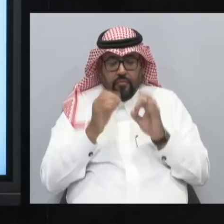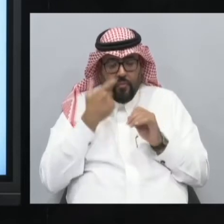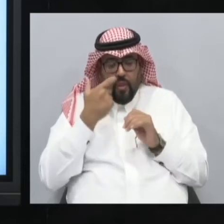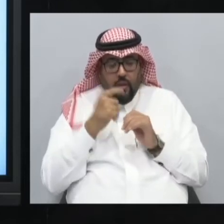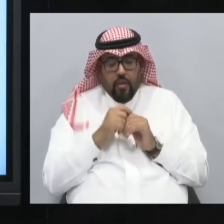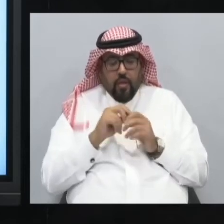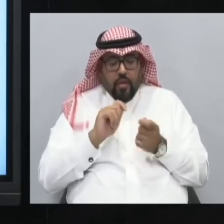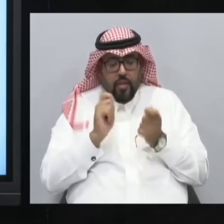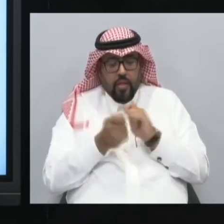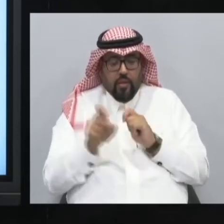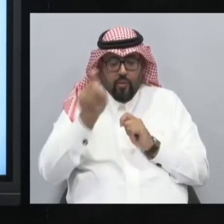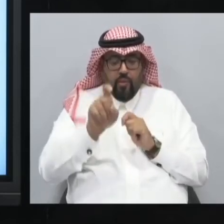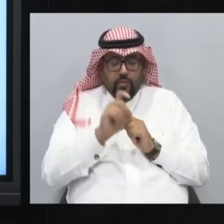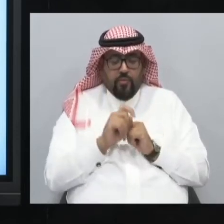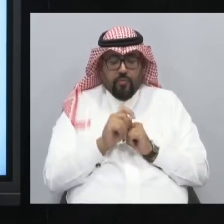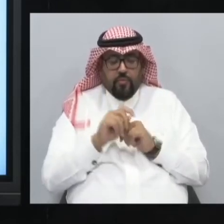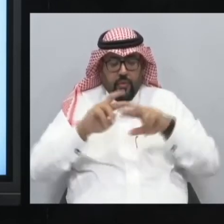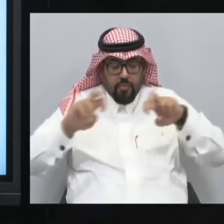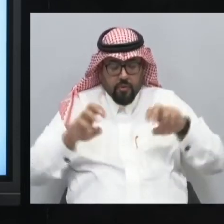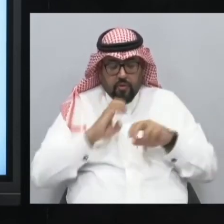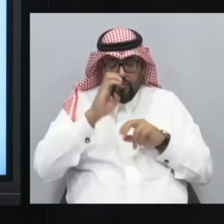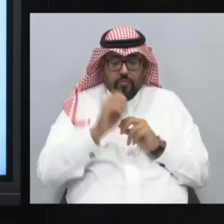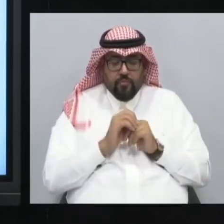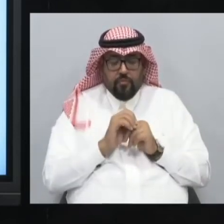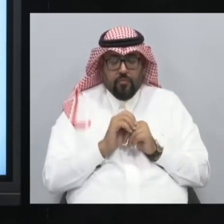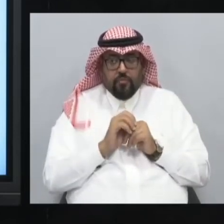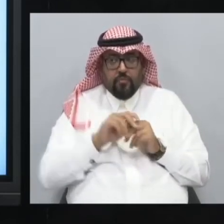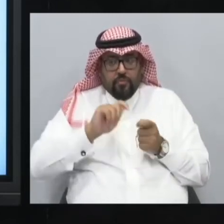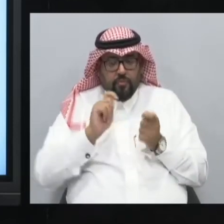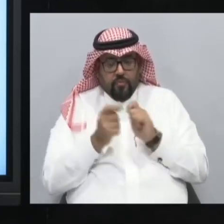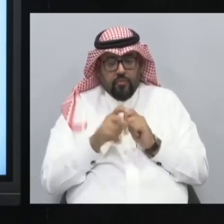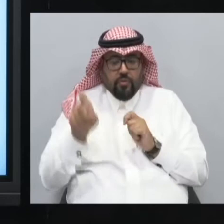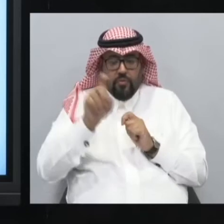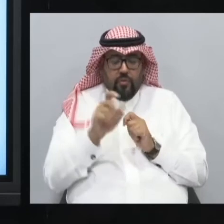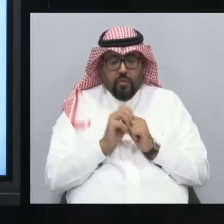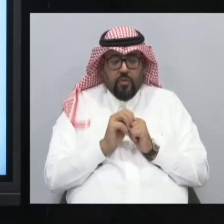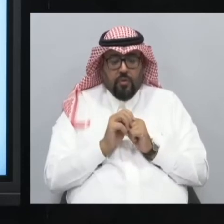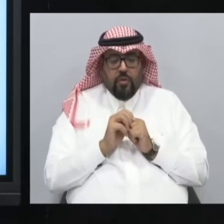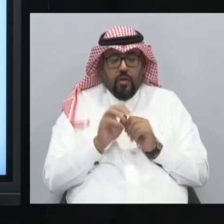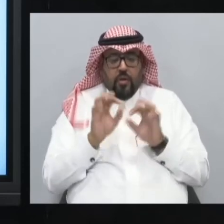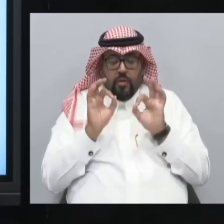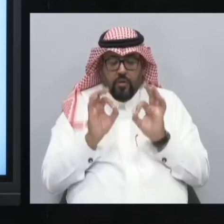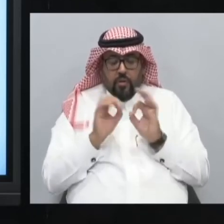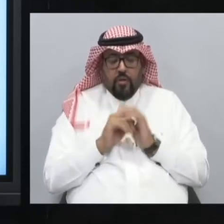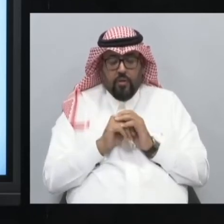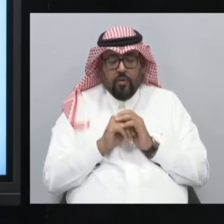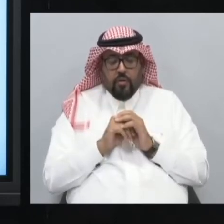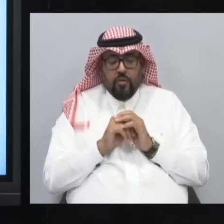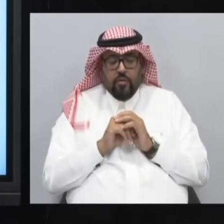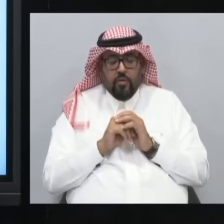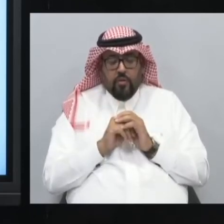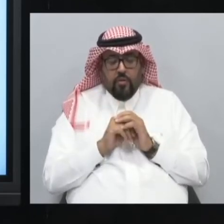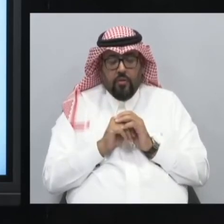وانتباه، أو تعديل الأسئلة. إذن هنا أبحث عن إجابة ثم بعد ذلك أيضا أعدل السؤال إن كان يحتاج، طبعا هذا سؤال إلى تعديل.